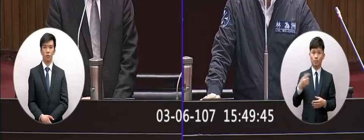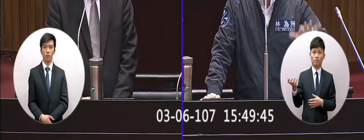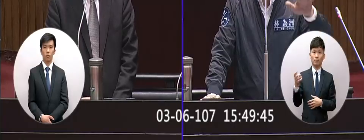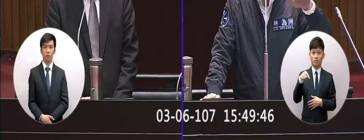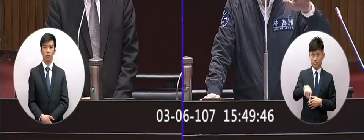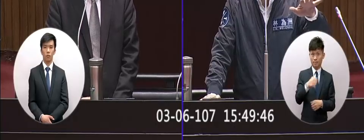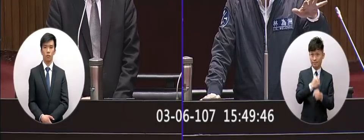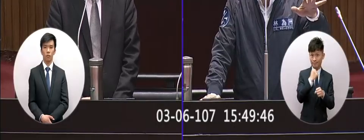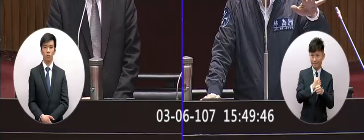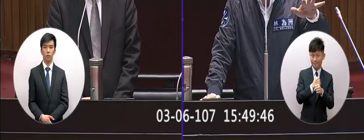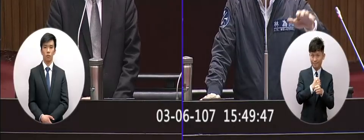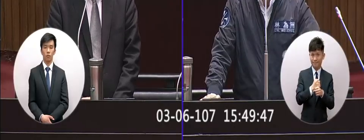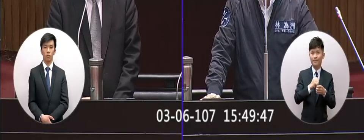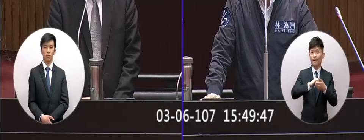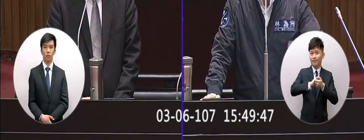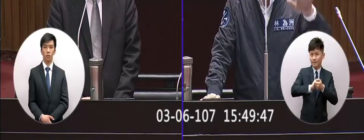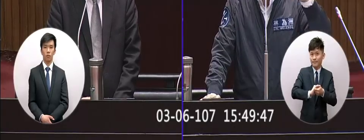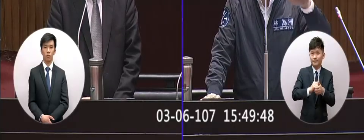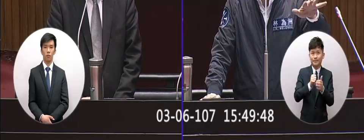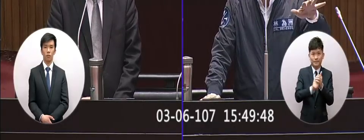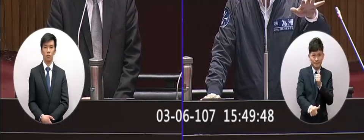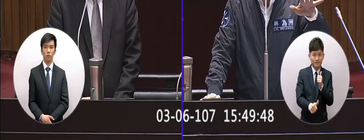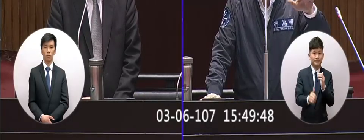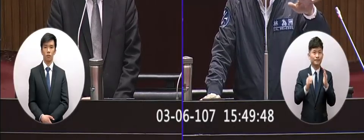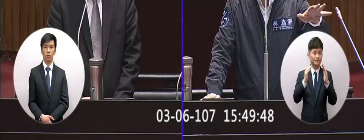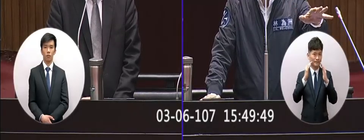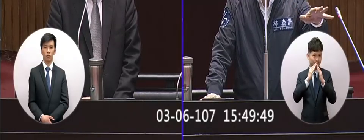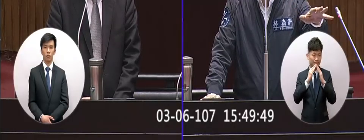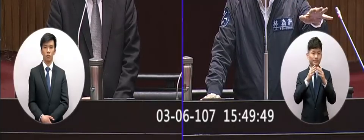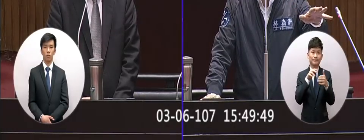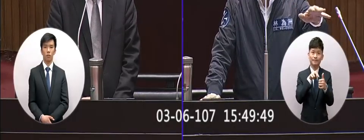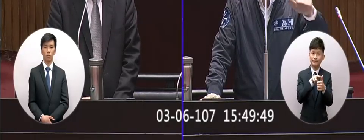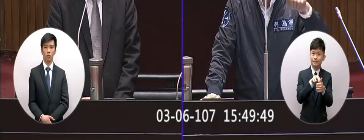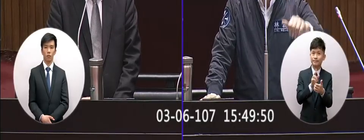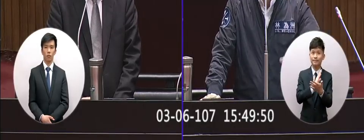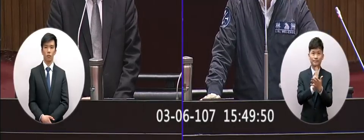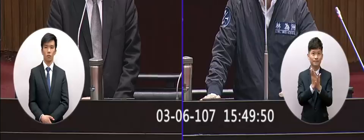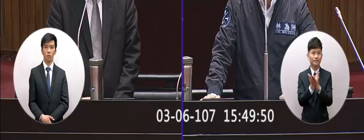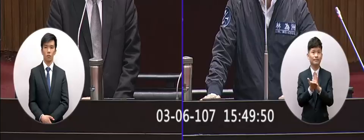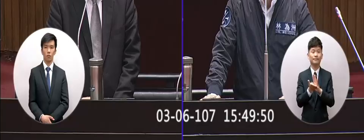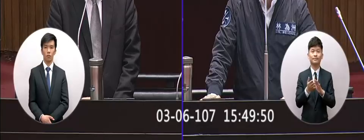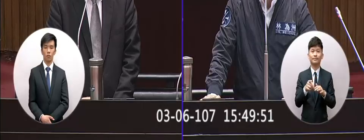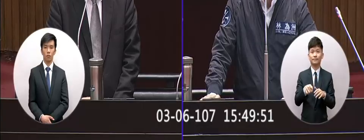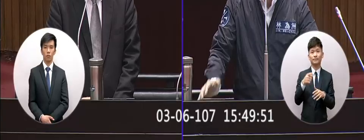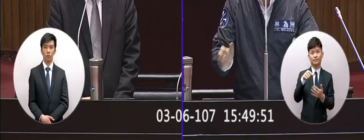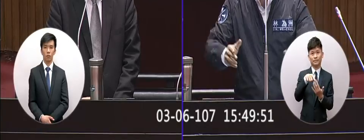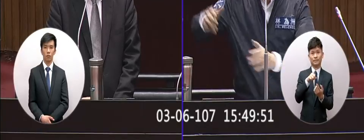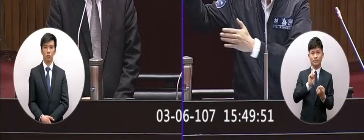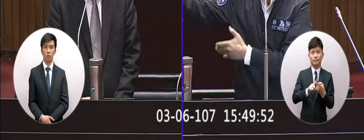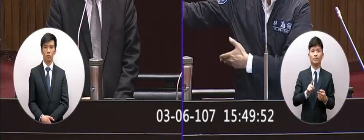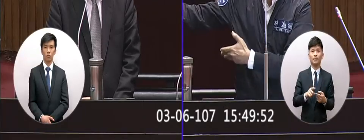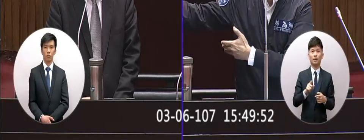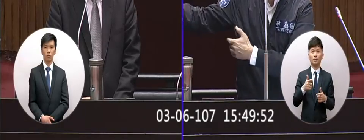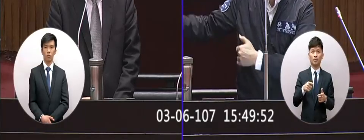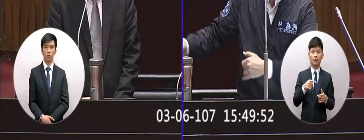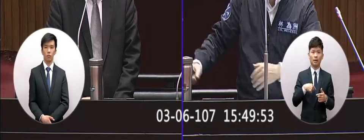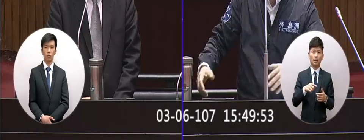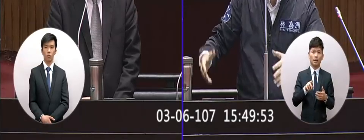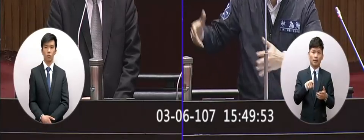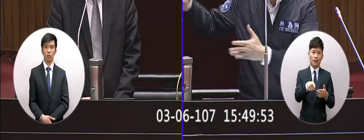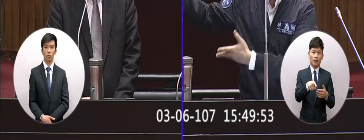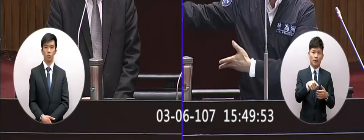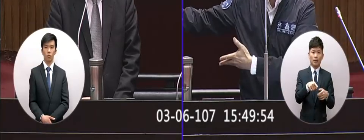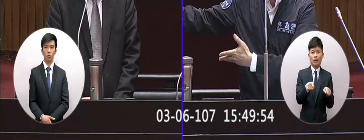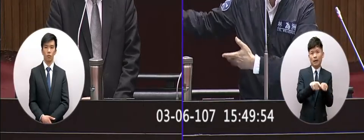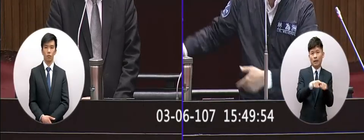了，那在那边落地生根，在那边养儿育女安居乐业是最好的选择，而不是说他还要再住